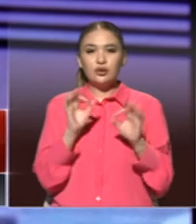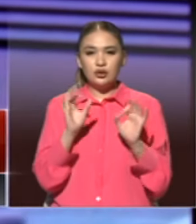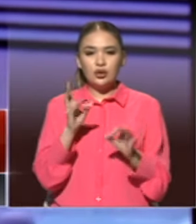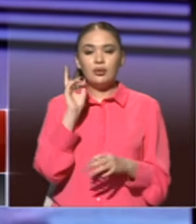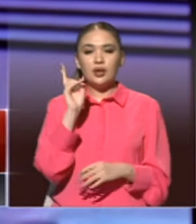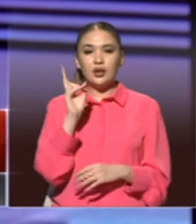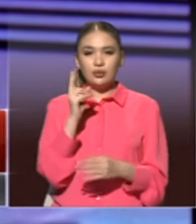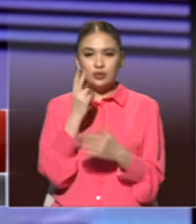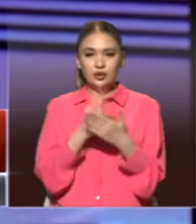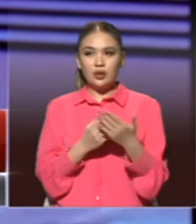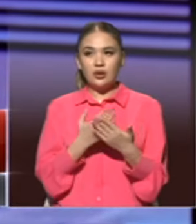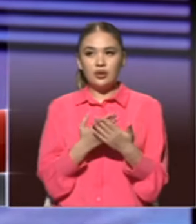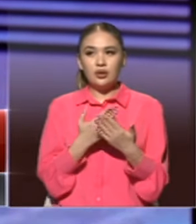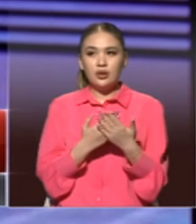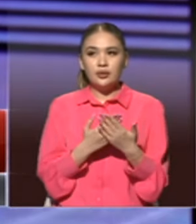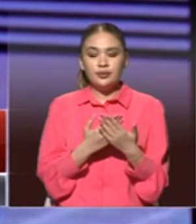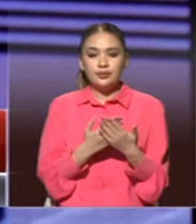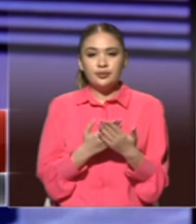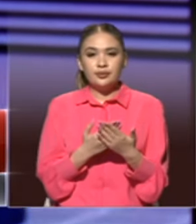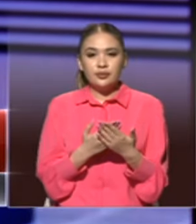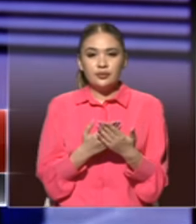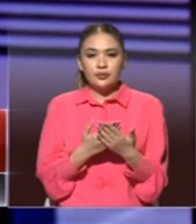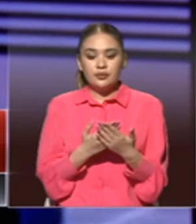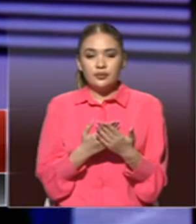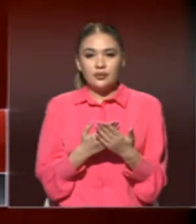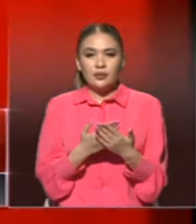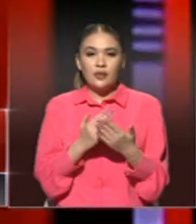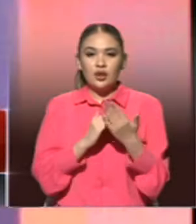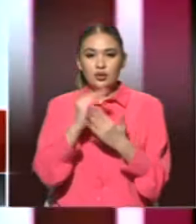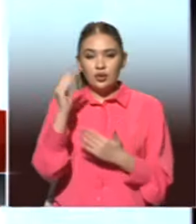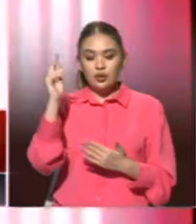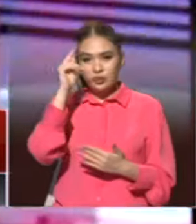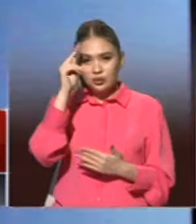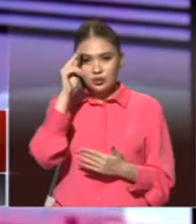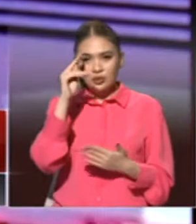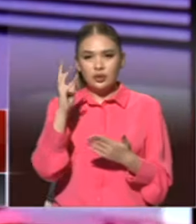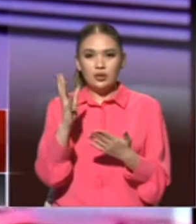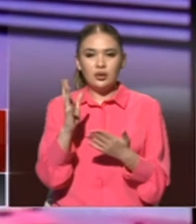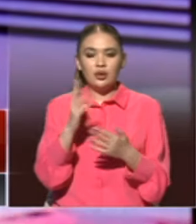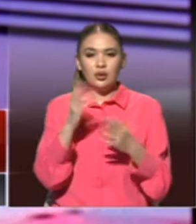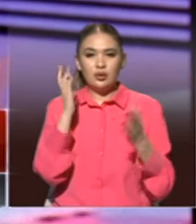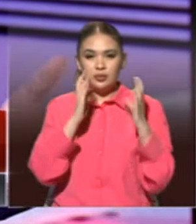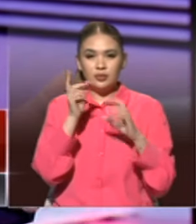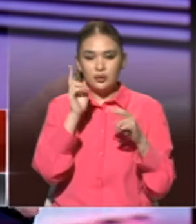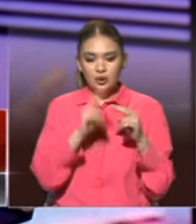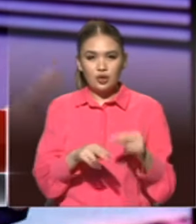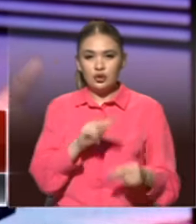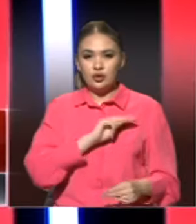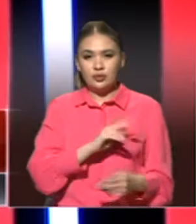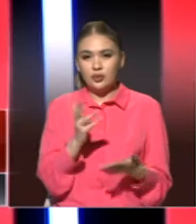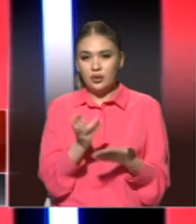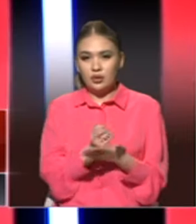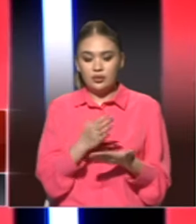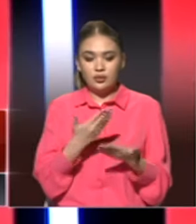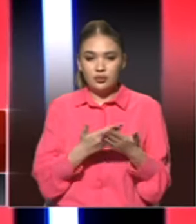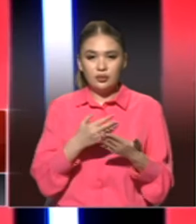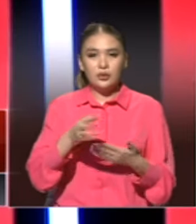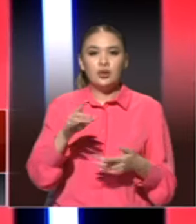деп. Ұтылады, жаңа ұтылға жоғары білім алып жұмыс табылмайтын. Екіншіден үкімет, біздің мемлекет